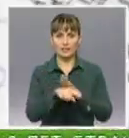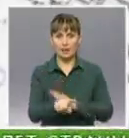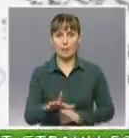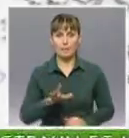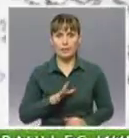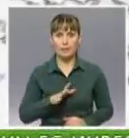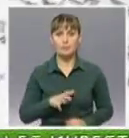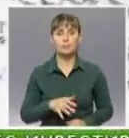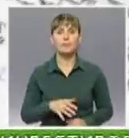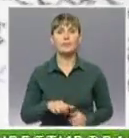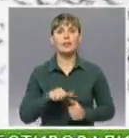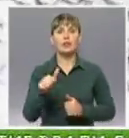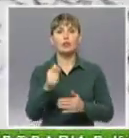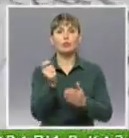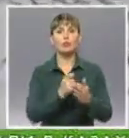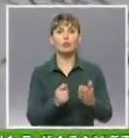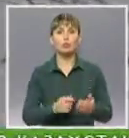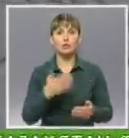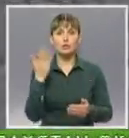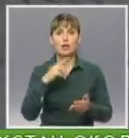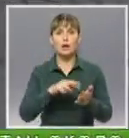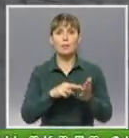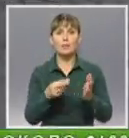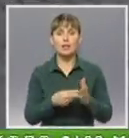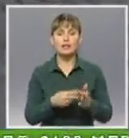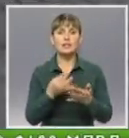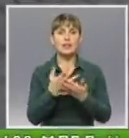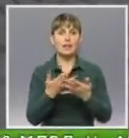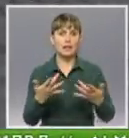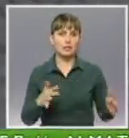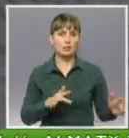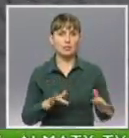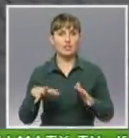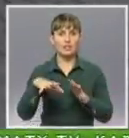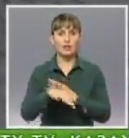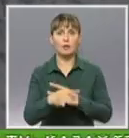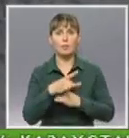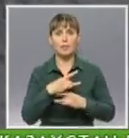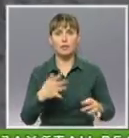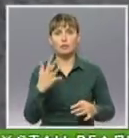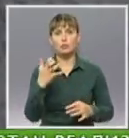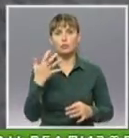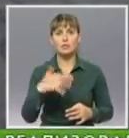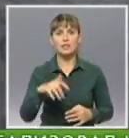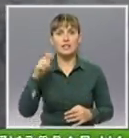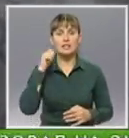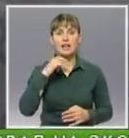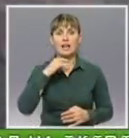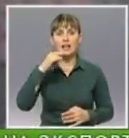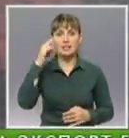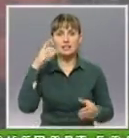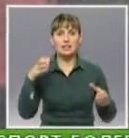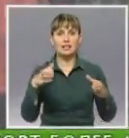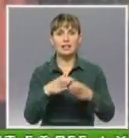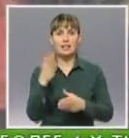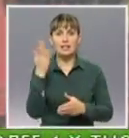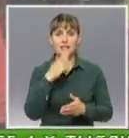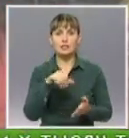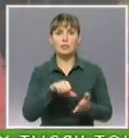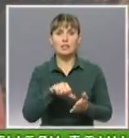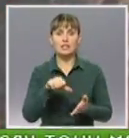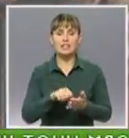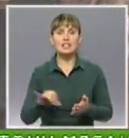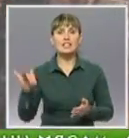ханство. Кроме художественного сериала, планируется и ряд других мероприятий в рамках празднования 550-летия казахского ханства. Зрителям